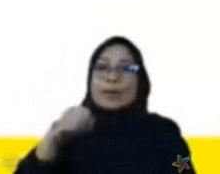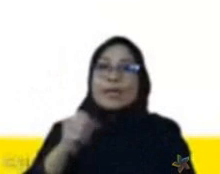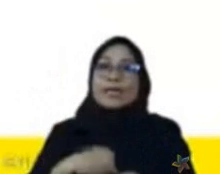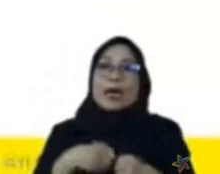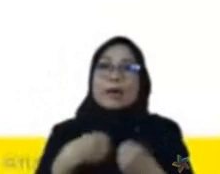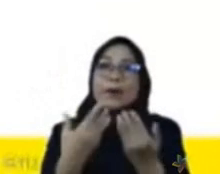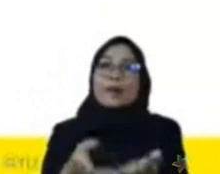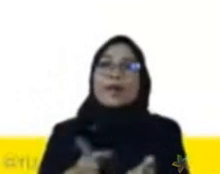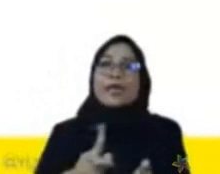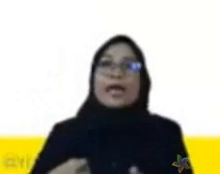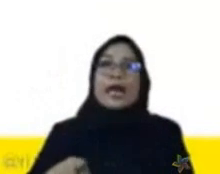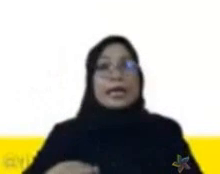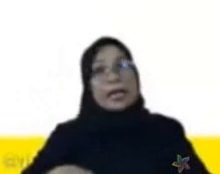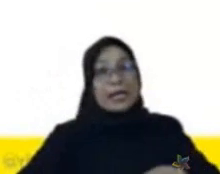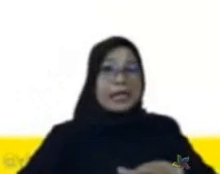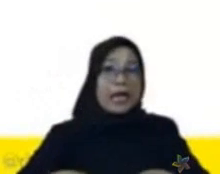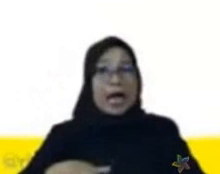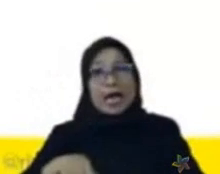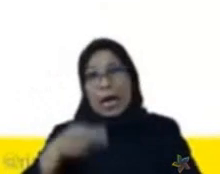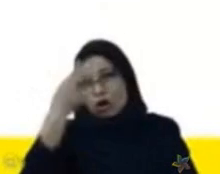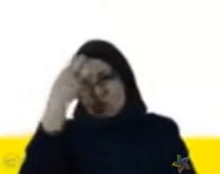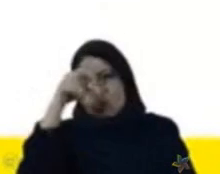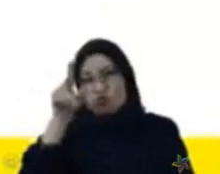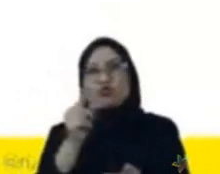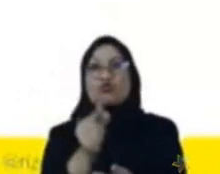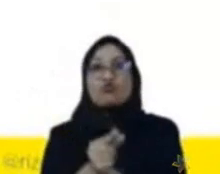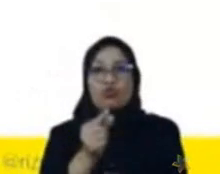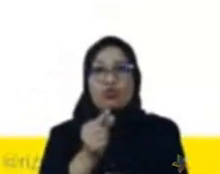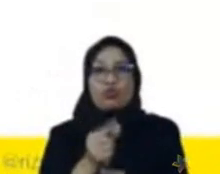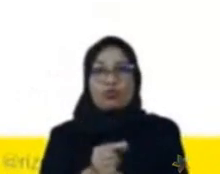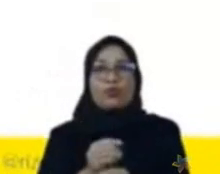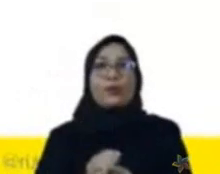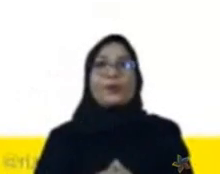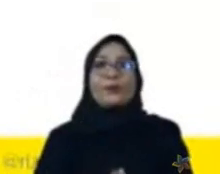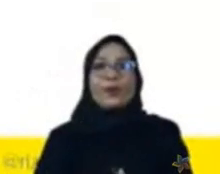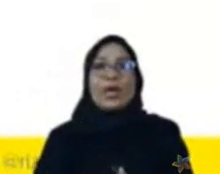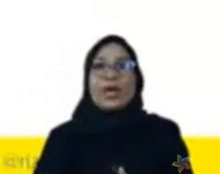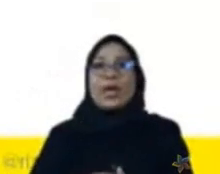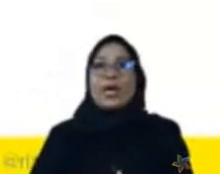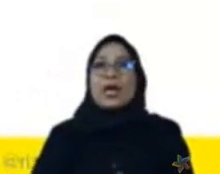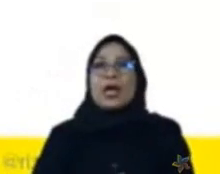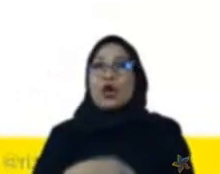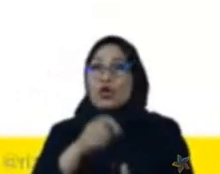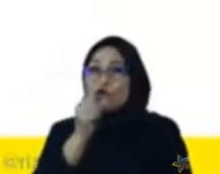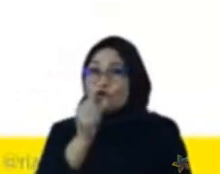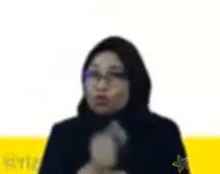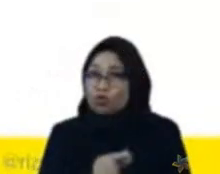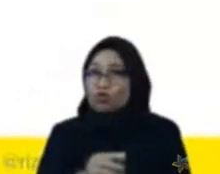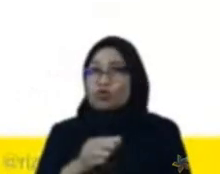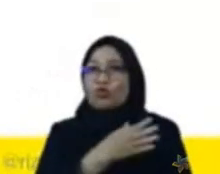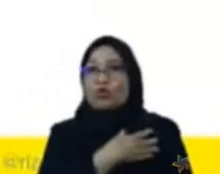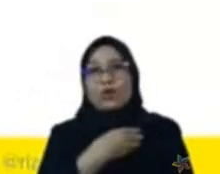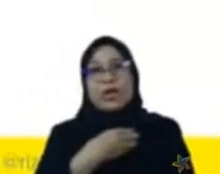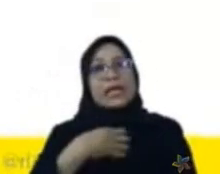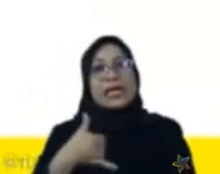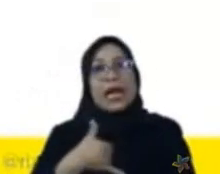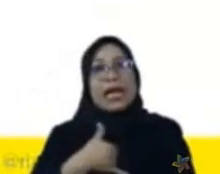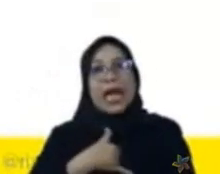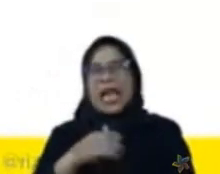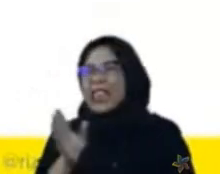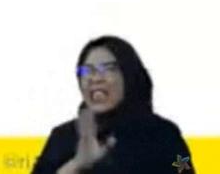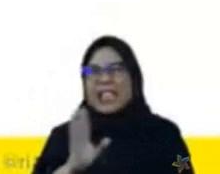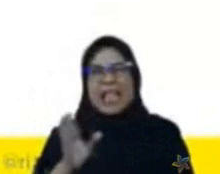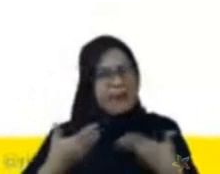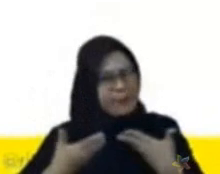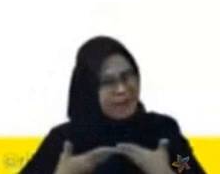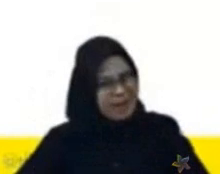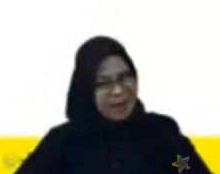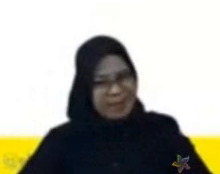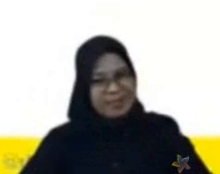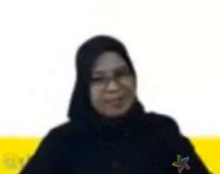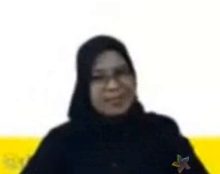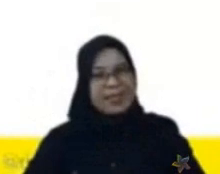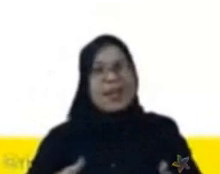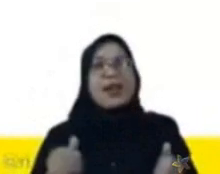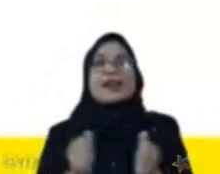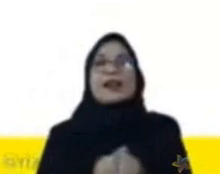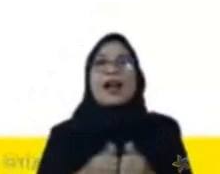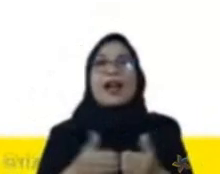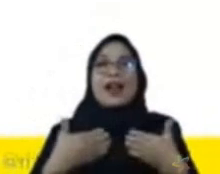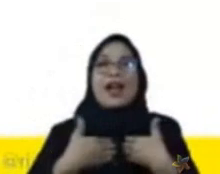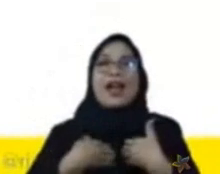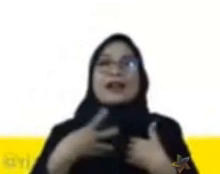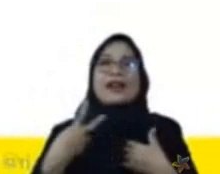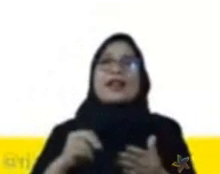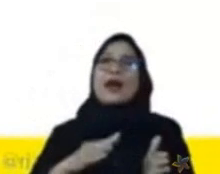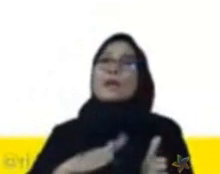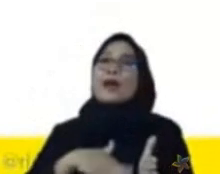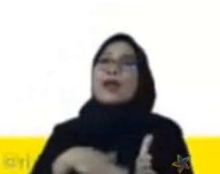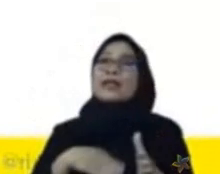bagi guru ya. Jadi Bapak-Ibu guru dan saya, kita semua tidak merasa terbebani dengan adanya pembelajaran jarak jauh seperti